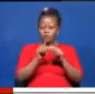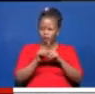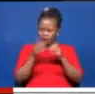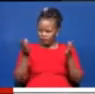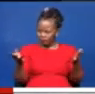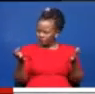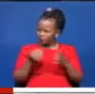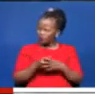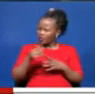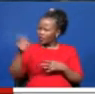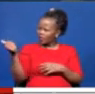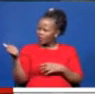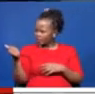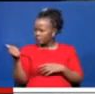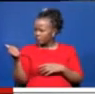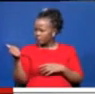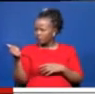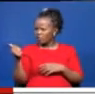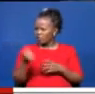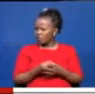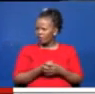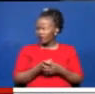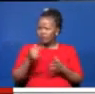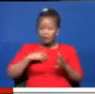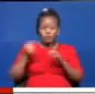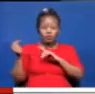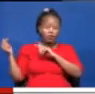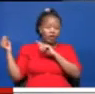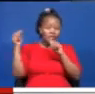ngapi? Mimi nilifika hapa saa 8.